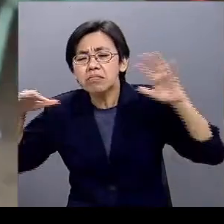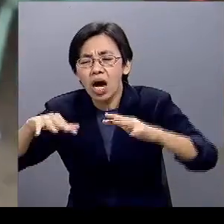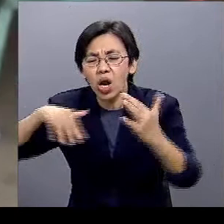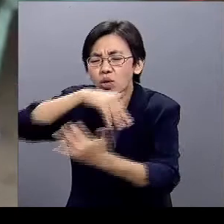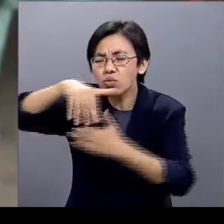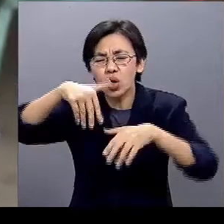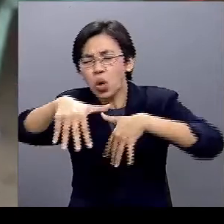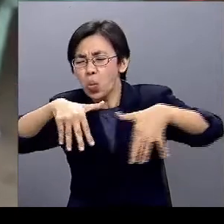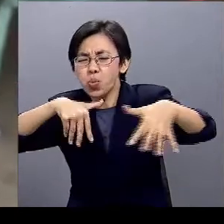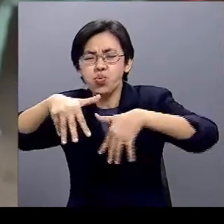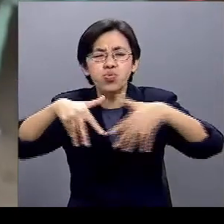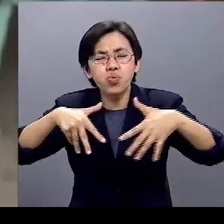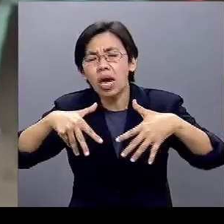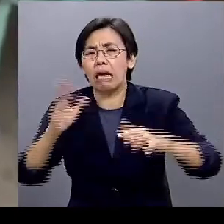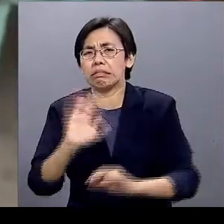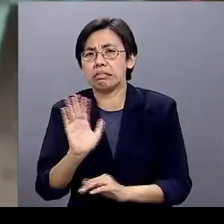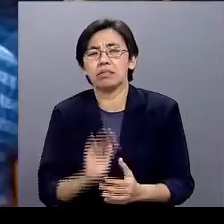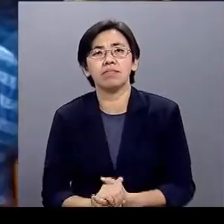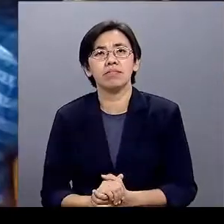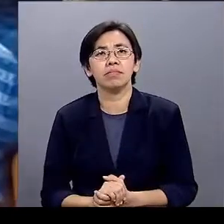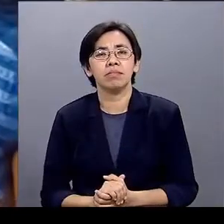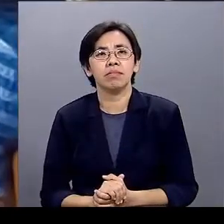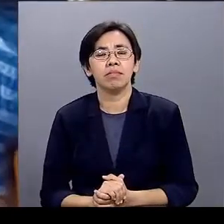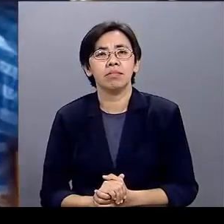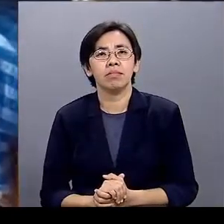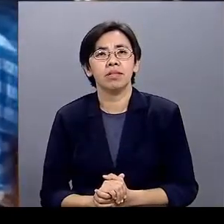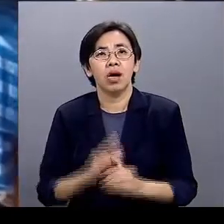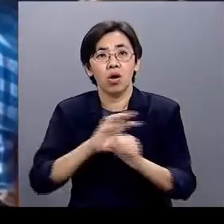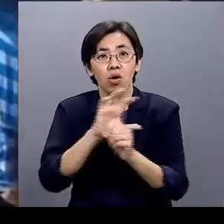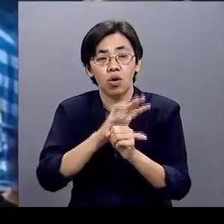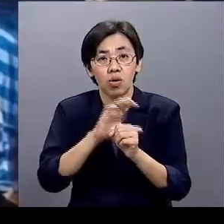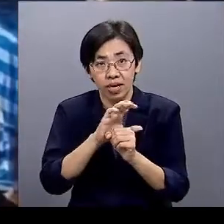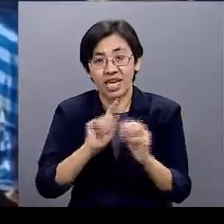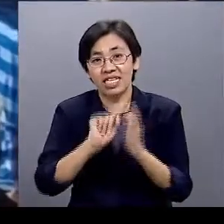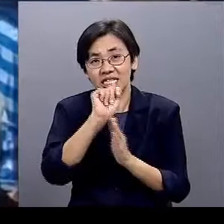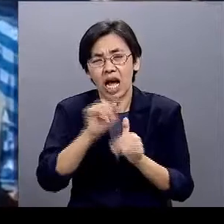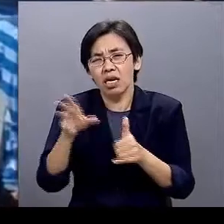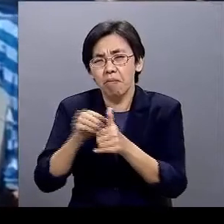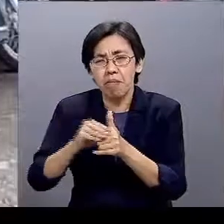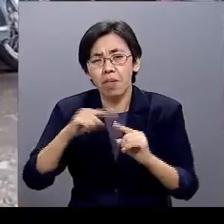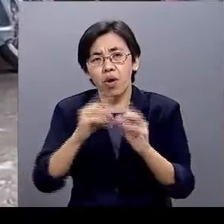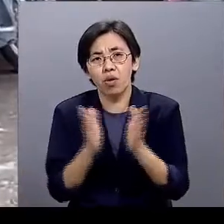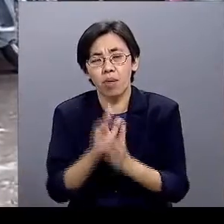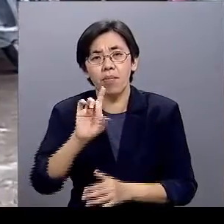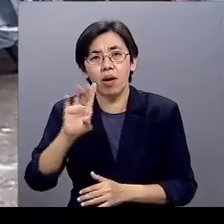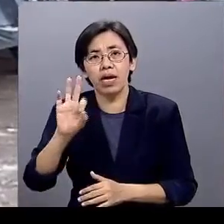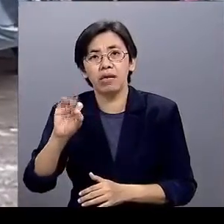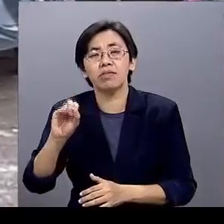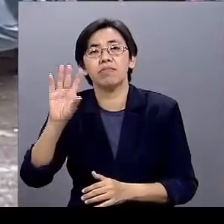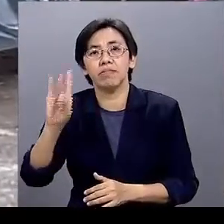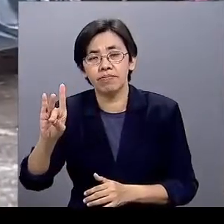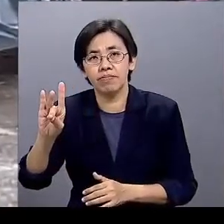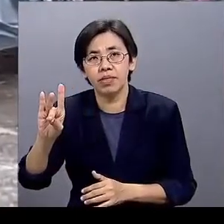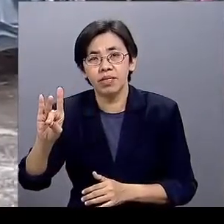ๆส่วนจำนวนผู้ติดเชื้อโควิด -19 จังหวัดตากขณะนี้มีผู้ป่วยสะสม198คนค่ะแยกเป็นการติด